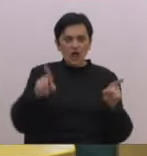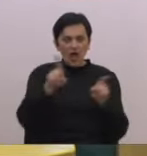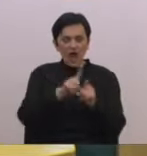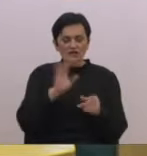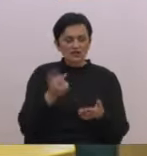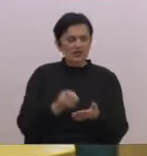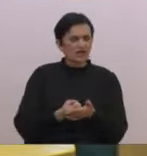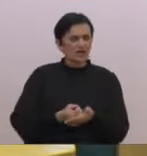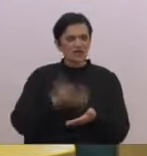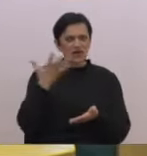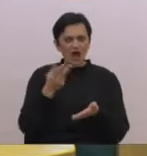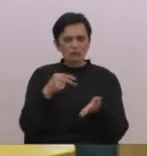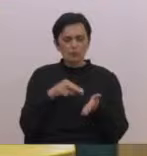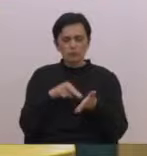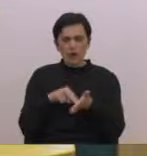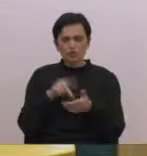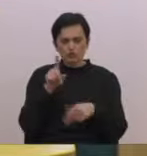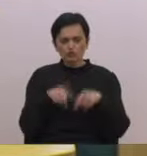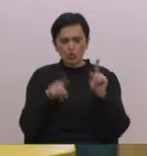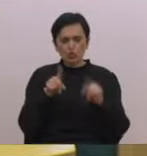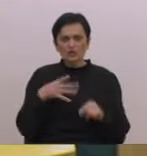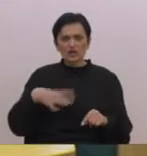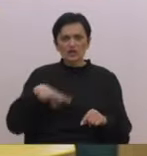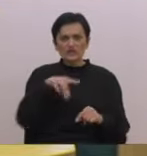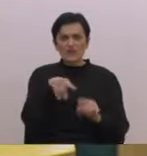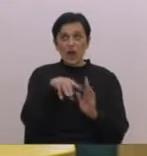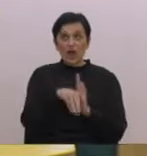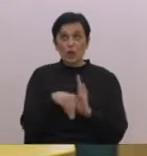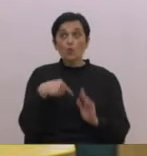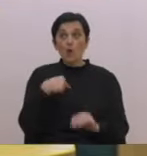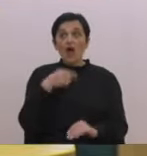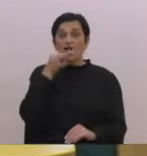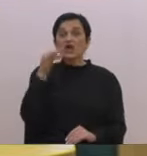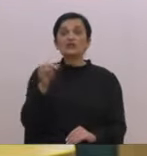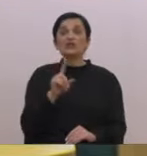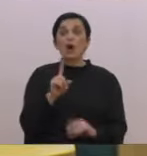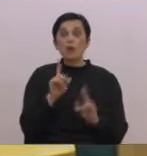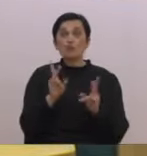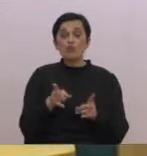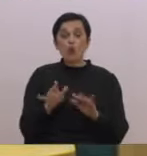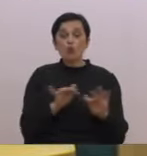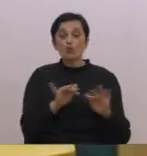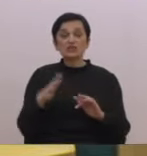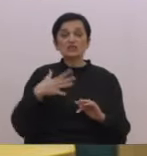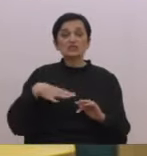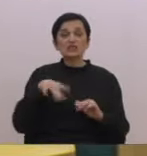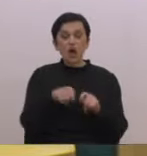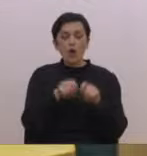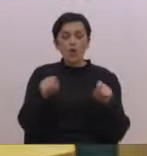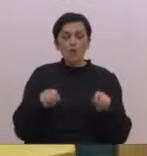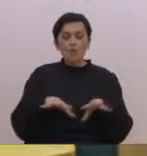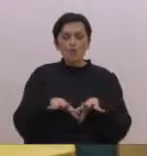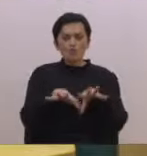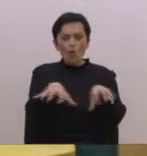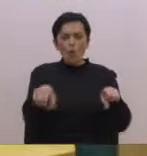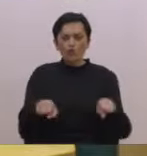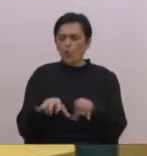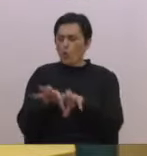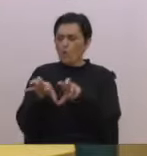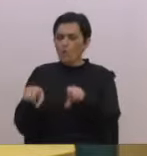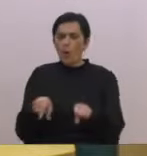gadzvirda fasebi zogadat kveqanashi, kho? Da me getqvit ra moxda. Sakartveloshi chamoqalibda monopoliebi da